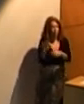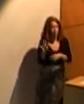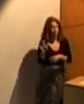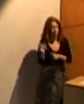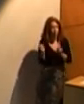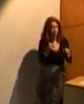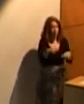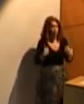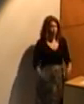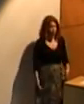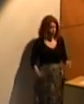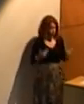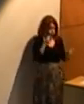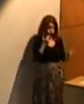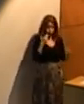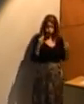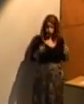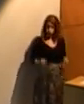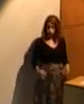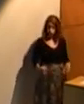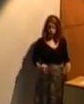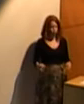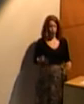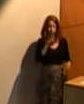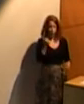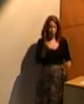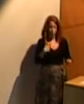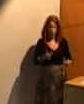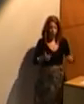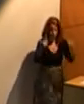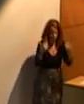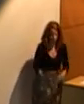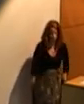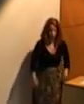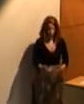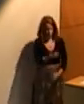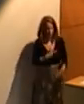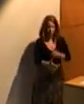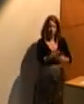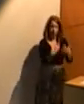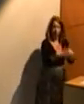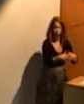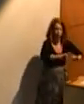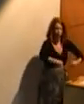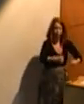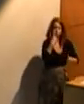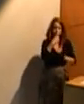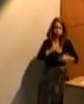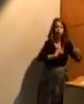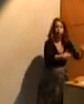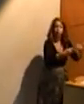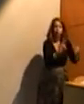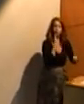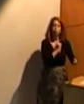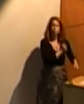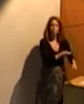mais je veux faire en sorte d'avoir des la main passe de mes jambes pour faire du sport ça c'est un autre une autre posture qui n'a rien fait je crois que